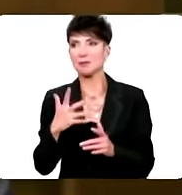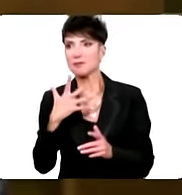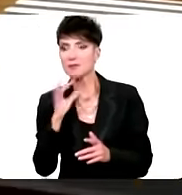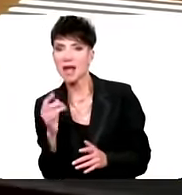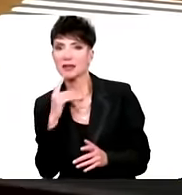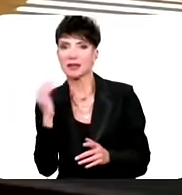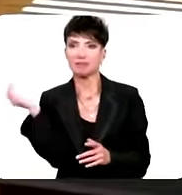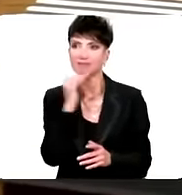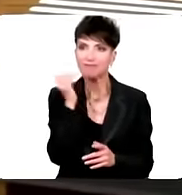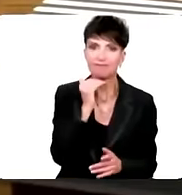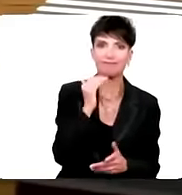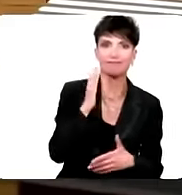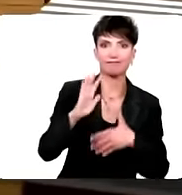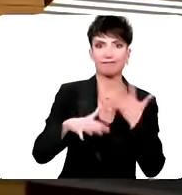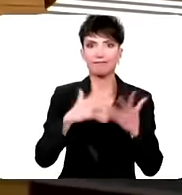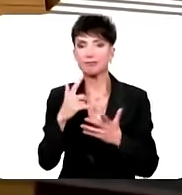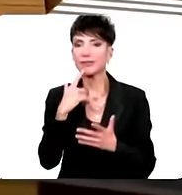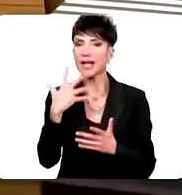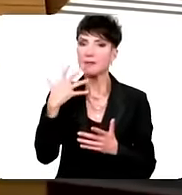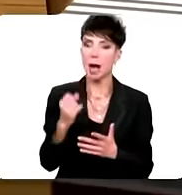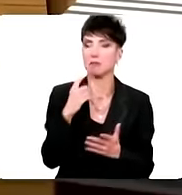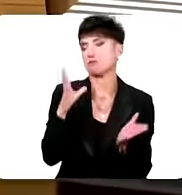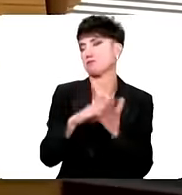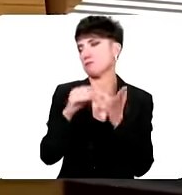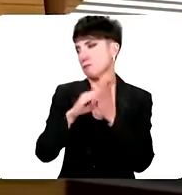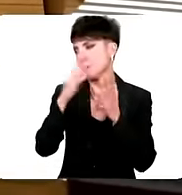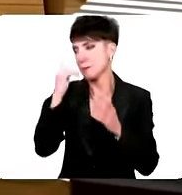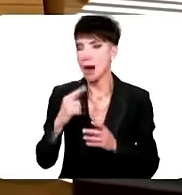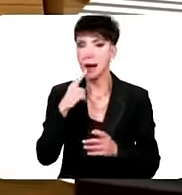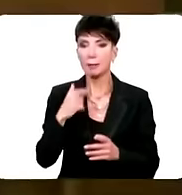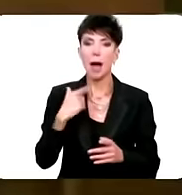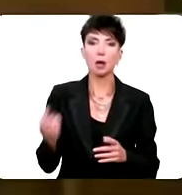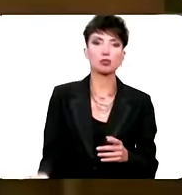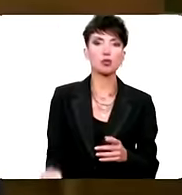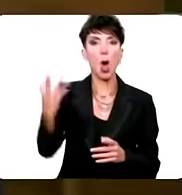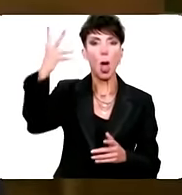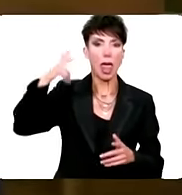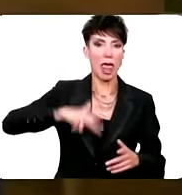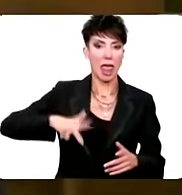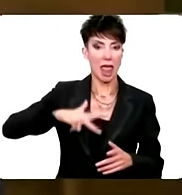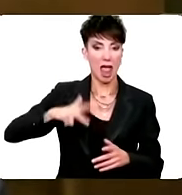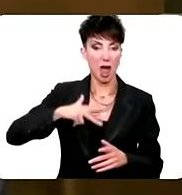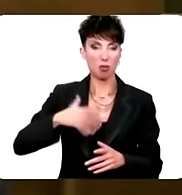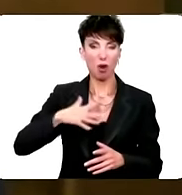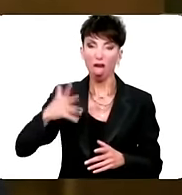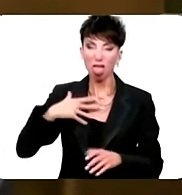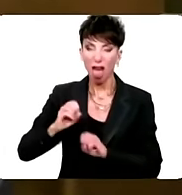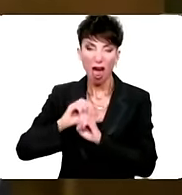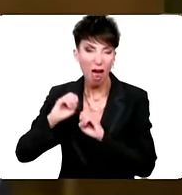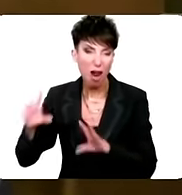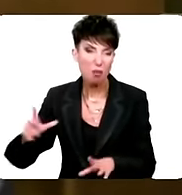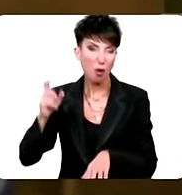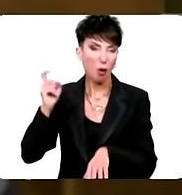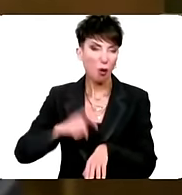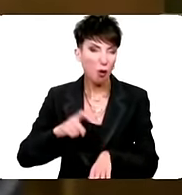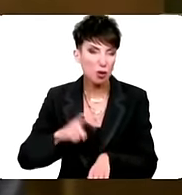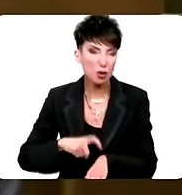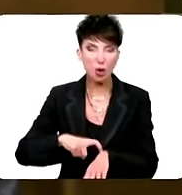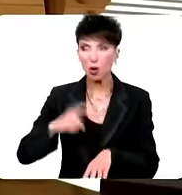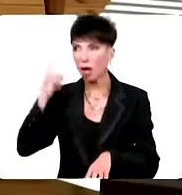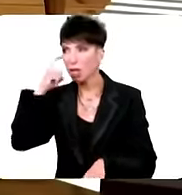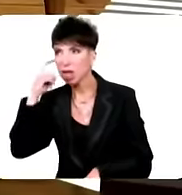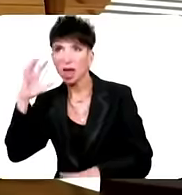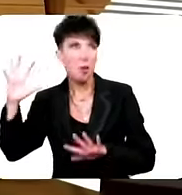τους. Ένας νέος υπουργός, ο οποίος μπαίνει σε ένα γραφείο, τα ξέρετε πολύ καλύτερα από μένα, χρειάζεται πολύ χρόνο για να ενημερωθεί, να καταλάβει που βρίσκεται, να μιλήσει